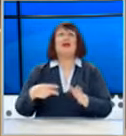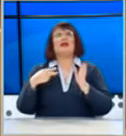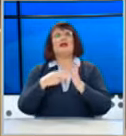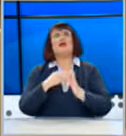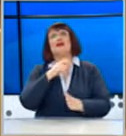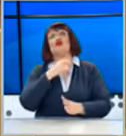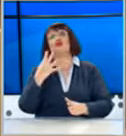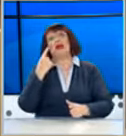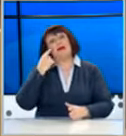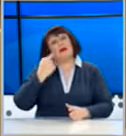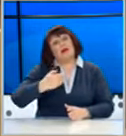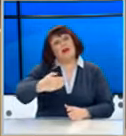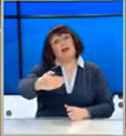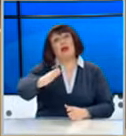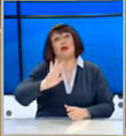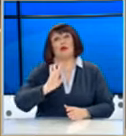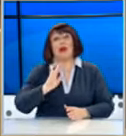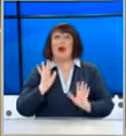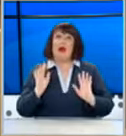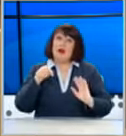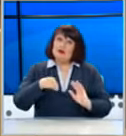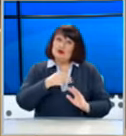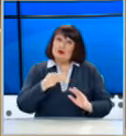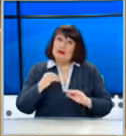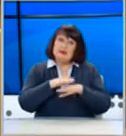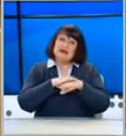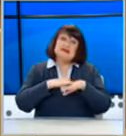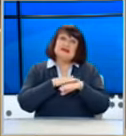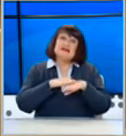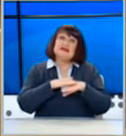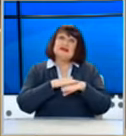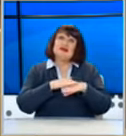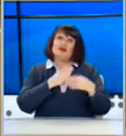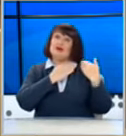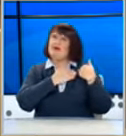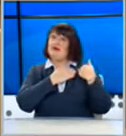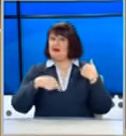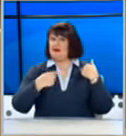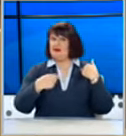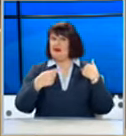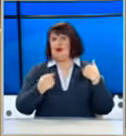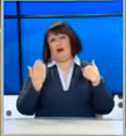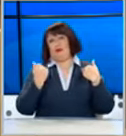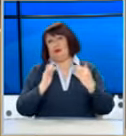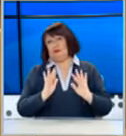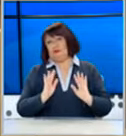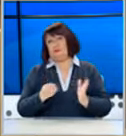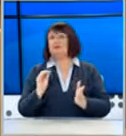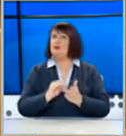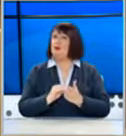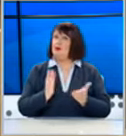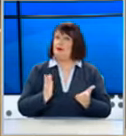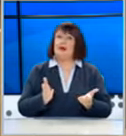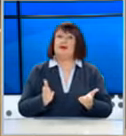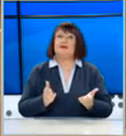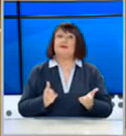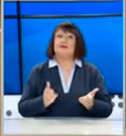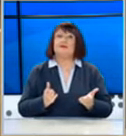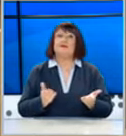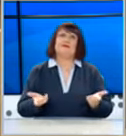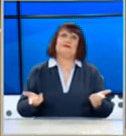βλέπουμε. Αυτό, συγγνώμη, αλλά δεν συνιστά υπεύθυνη στάση. Και κάτι ακόμα. Άλλη